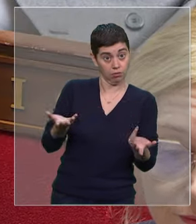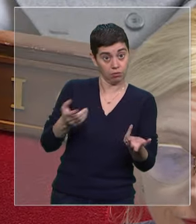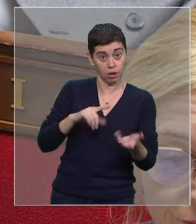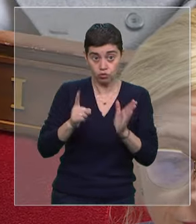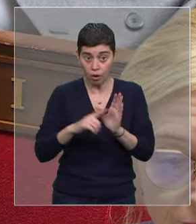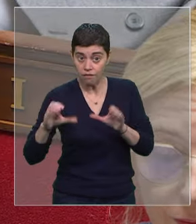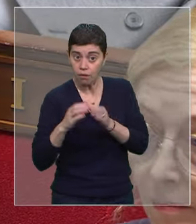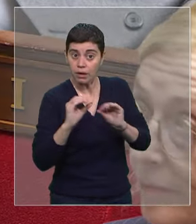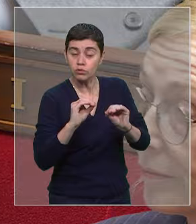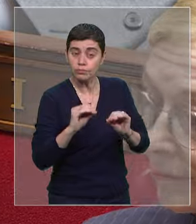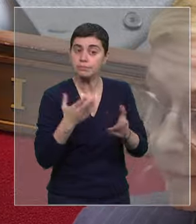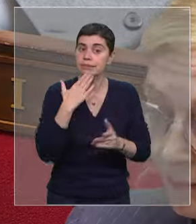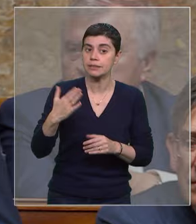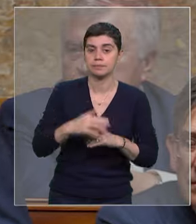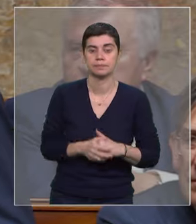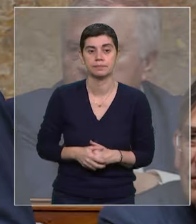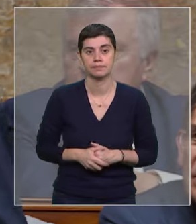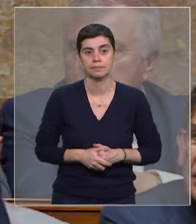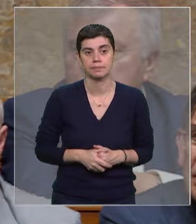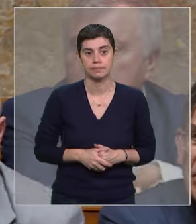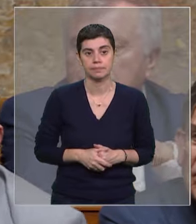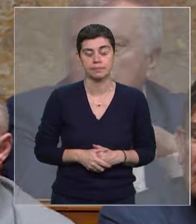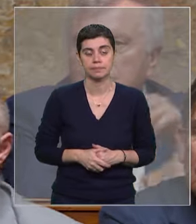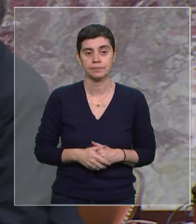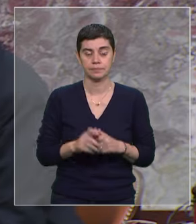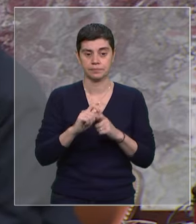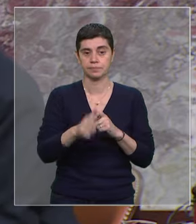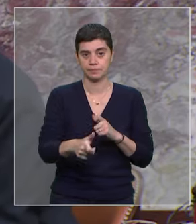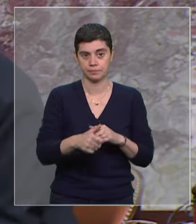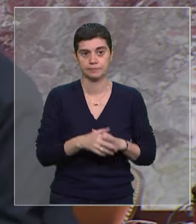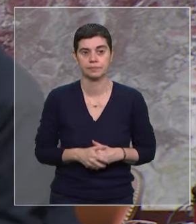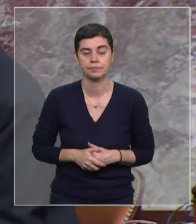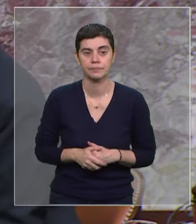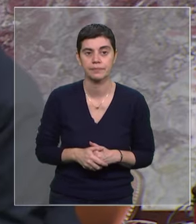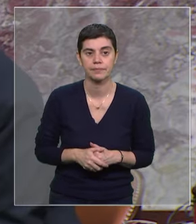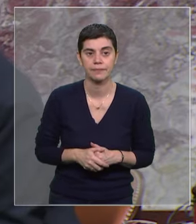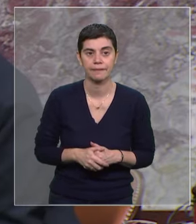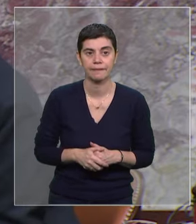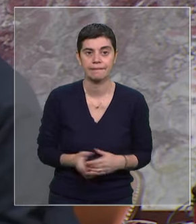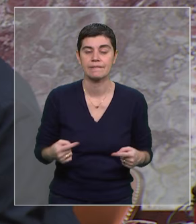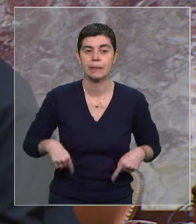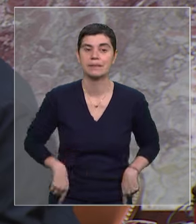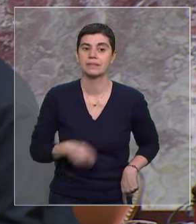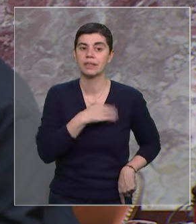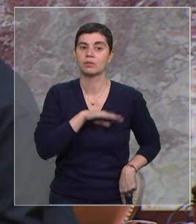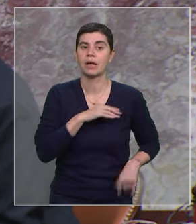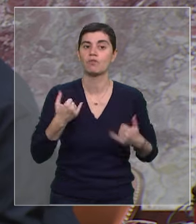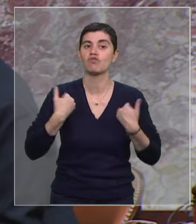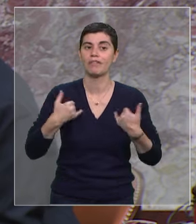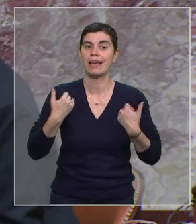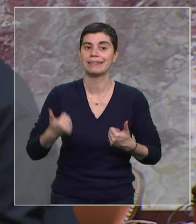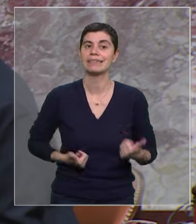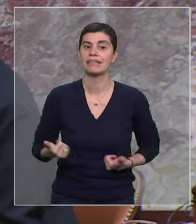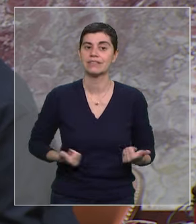formation? Merci. Je vous remercie. Merci, mon cher collègue. La parole est à Madame Prisca Thévenot, ministre en charge de la jeunesse et du